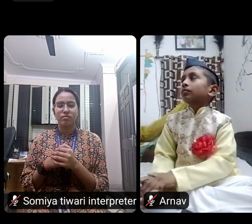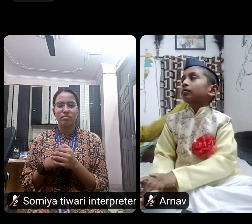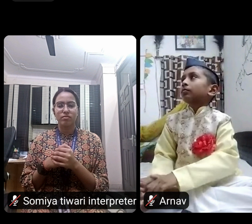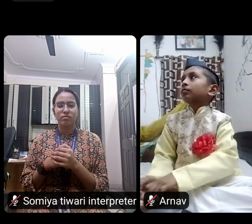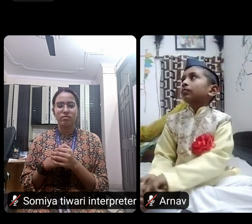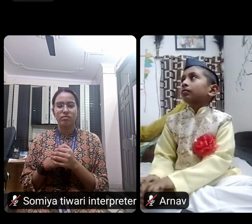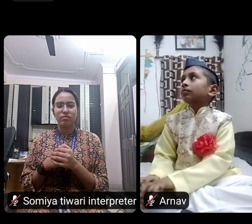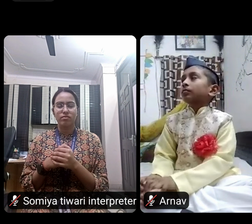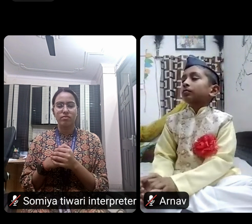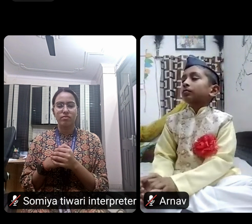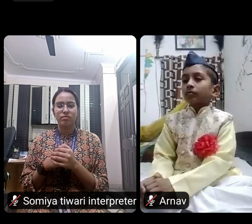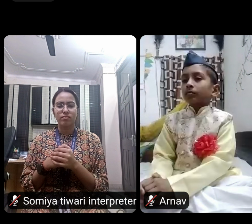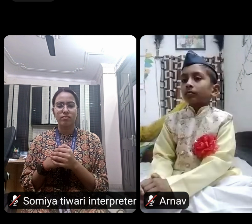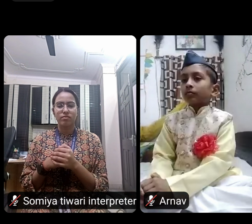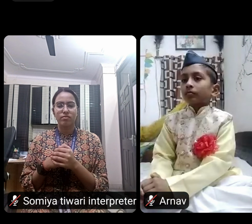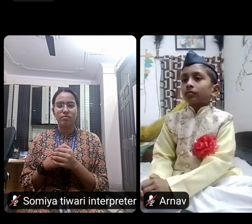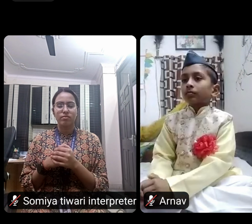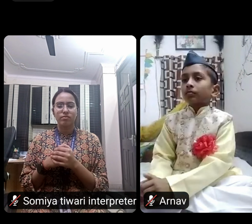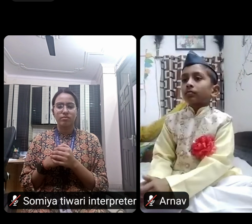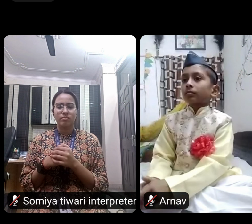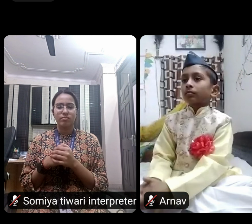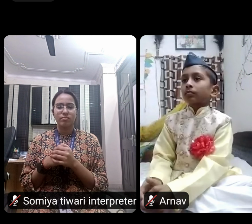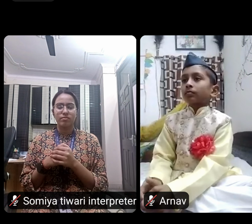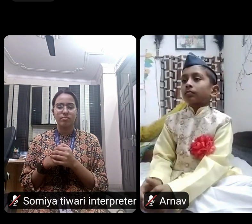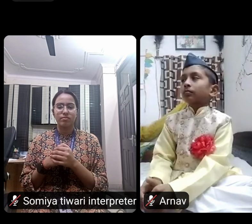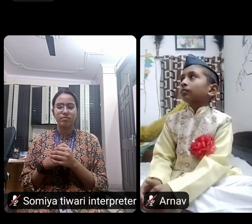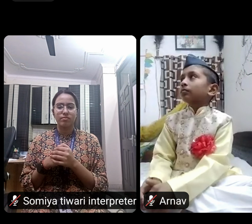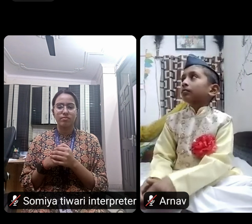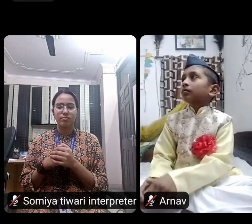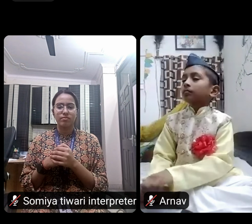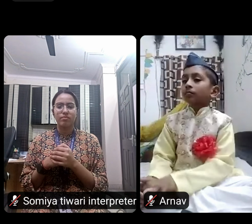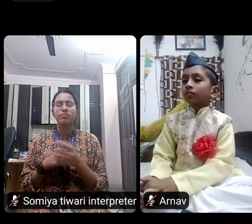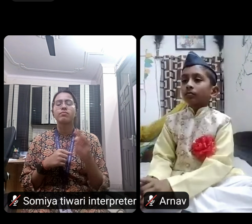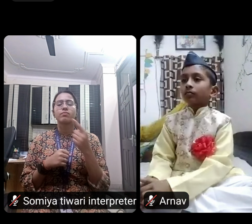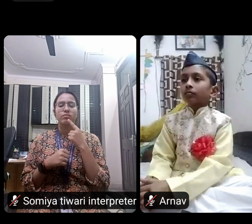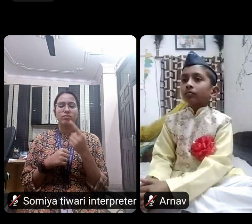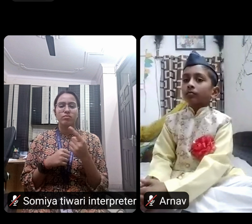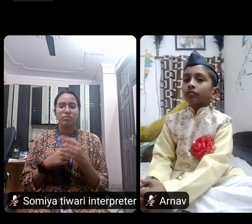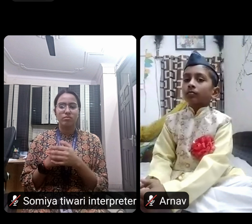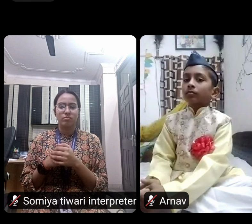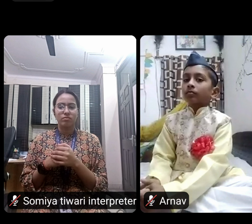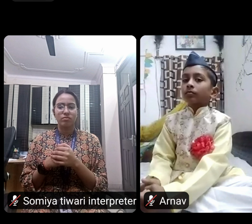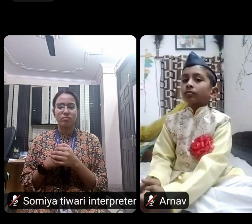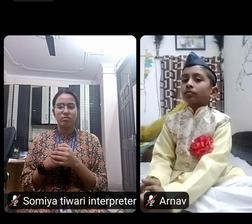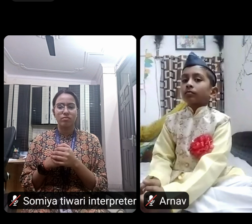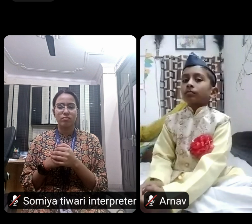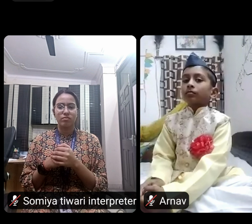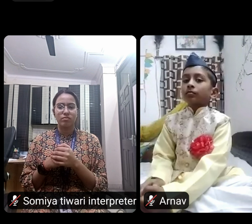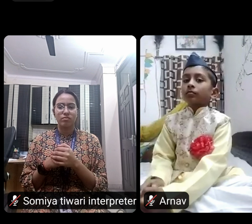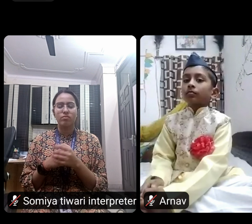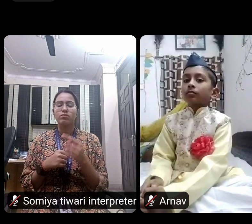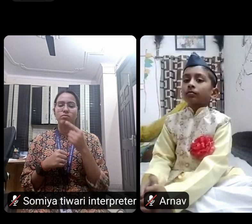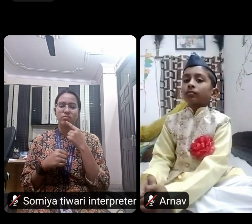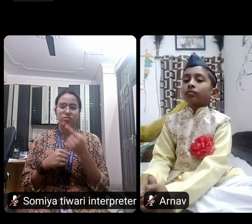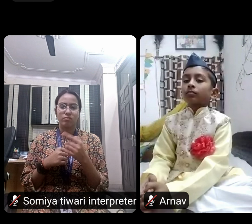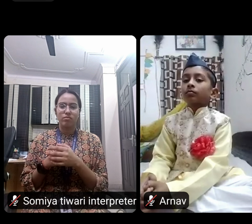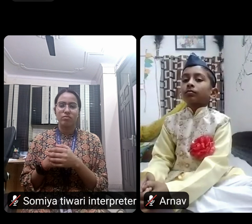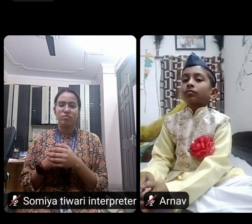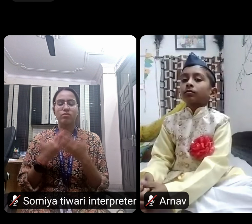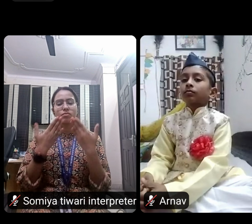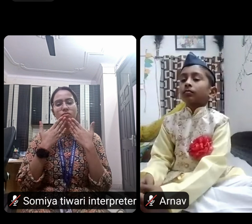है। तो आपने बहुत अच्छी बातें तो लेकिन कही हाँ मैं, कि एक तो यस सर मैं जी हाँ, सब सब पेरेंट्स के लिए कि